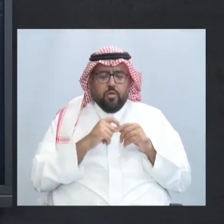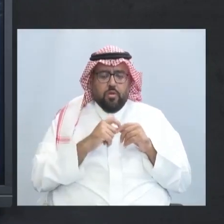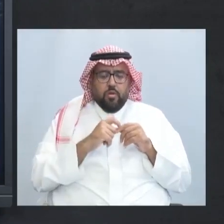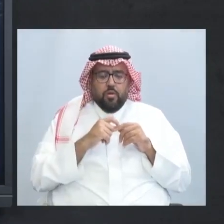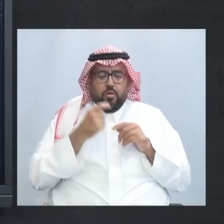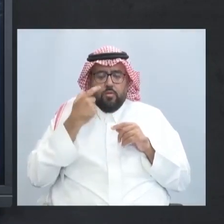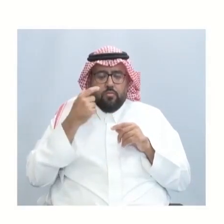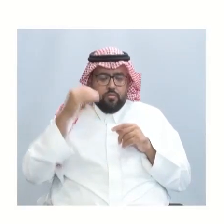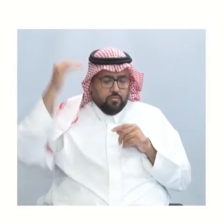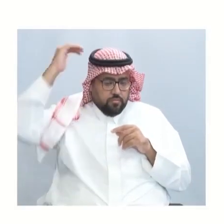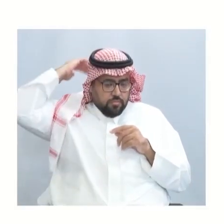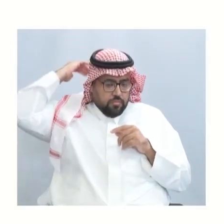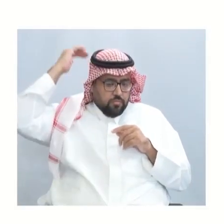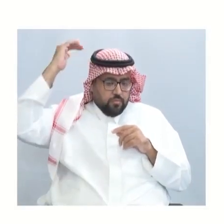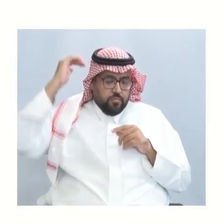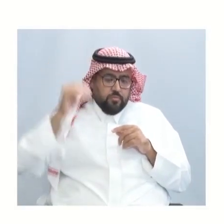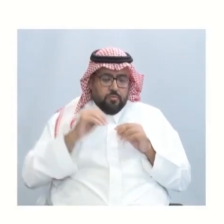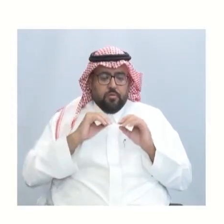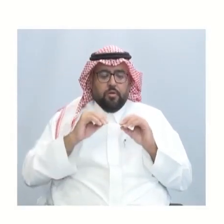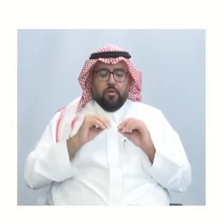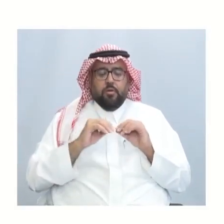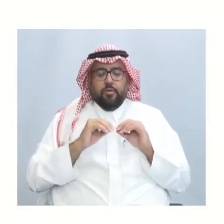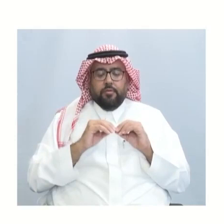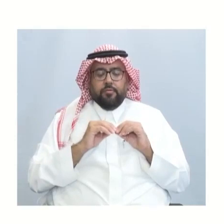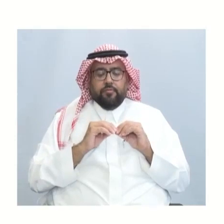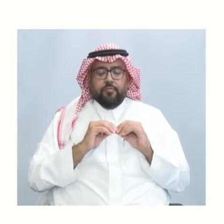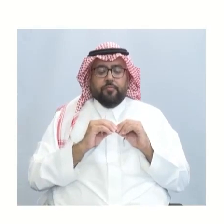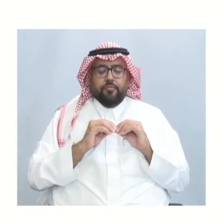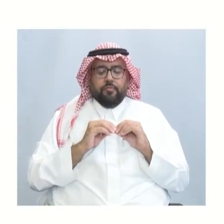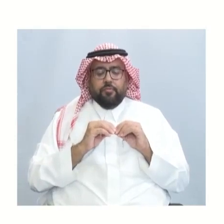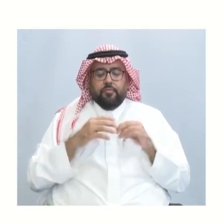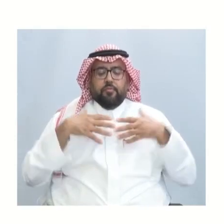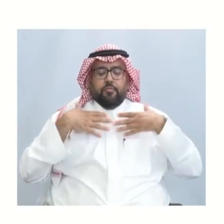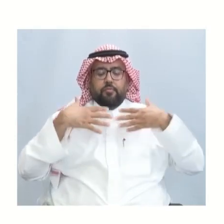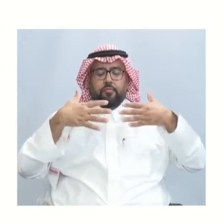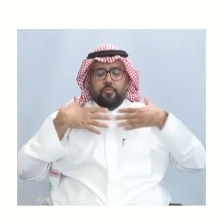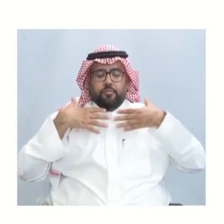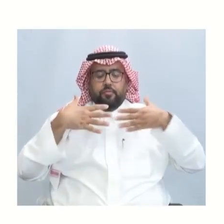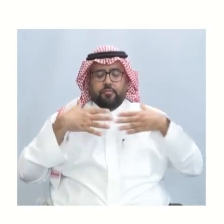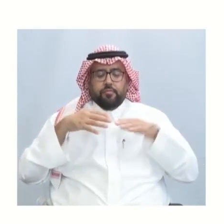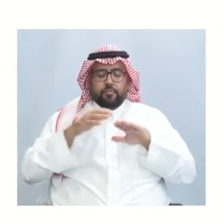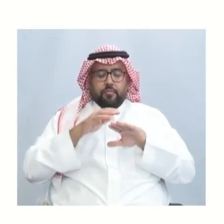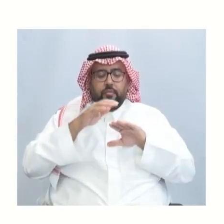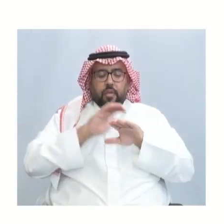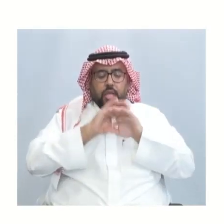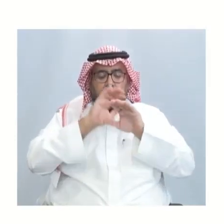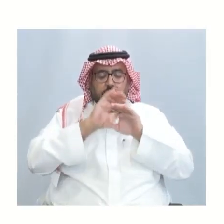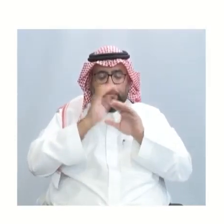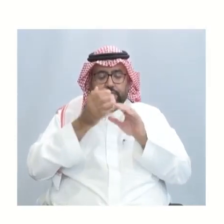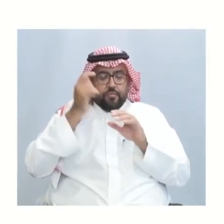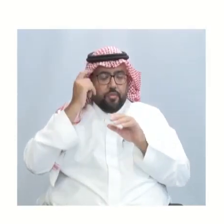في الطيور النخاع المستطيل يتحكم في الوظائف الايقاعيه كالتنفس ودقات القلب القشره المخيه مسؤوله عن